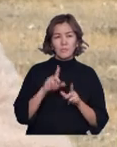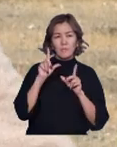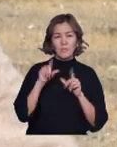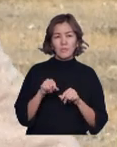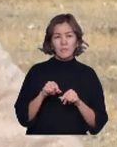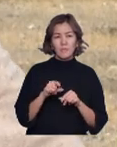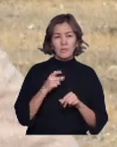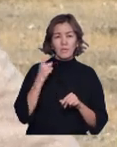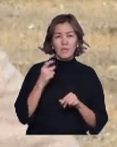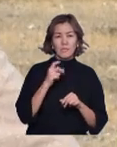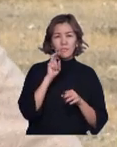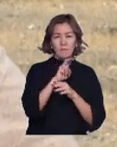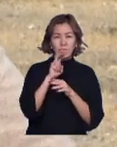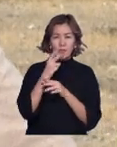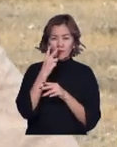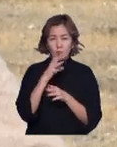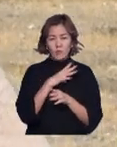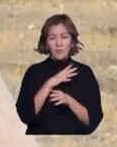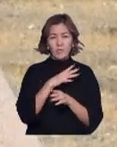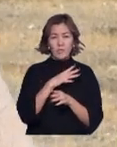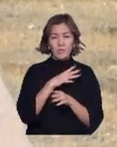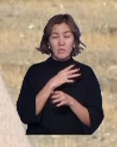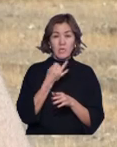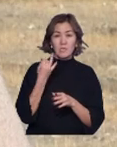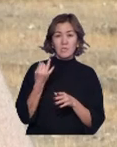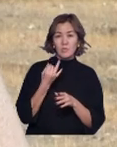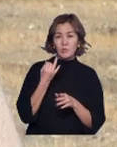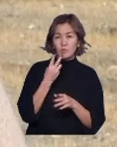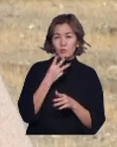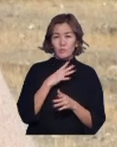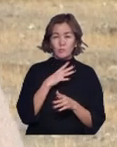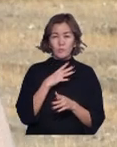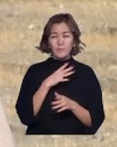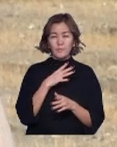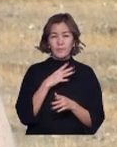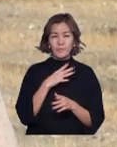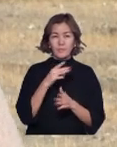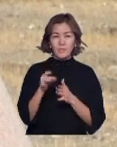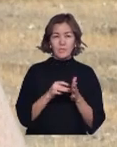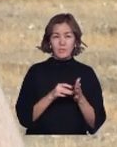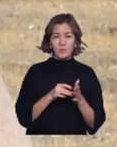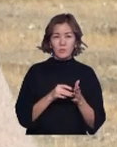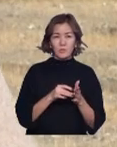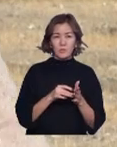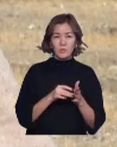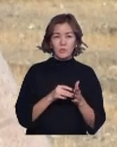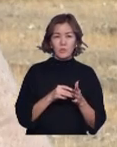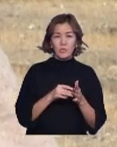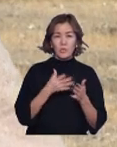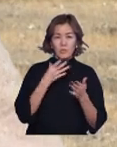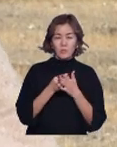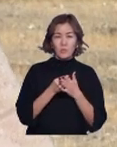жаңағыдай фермаларды аралап көрдік. Сол жерде қызығушылық пайда болды бізде. Біздің өзіміздің жерде неге салуға болмайды деген